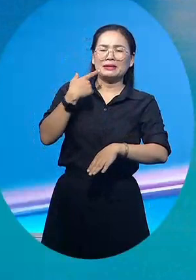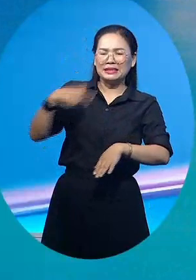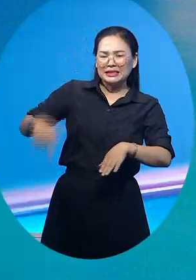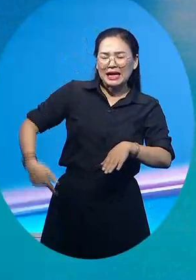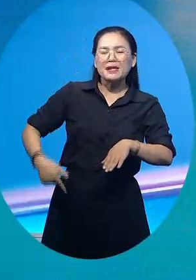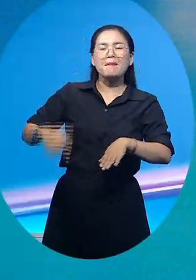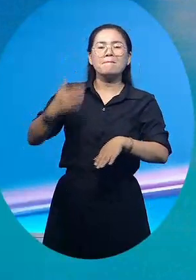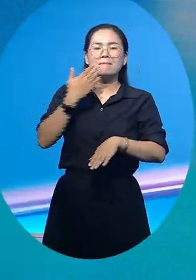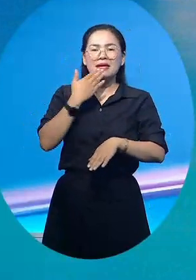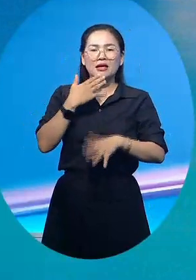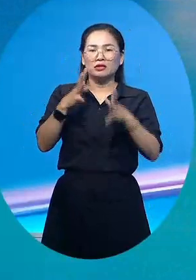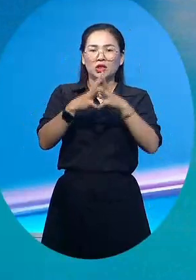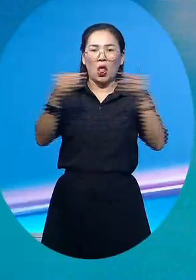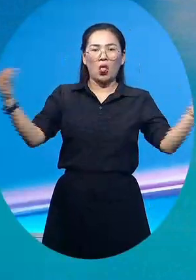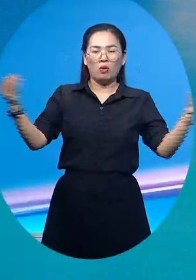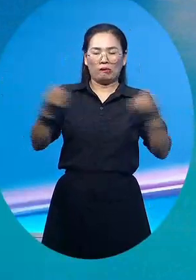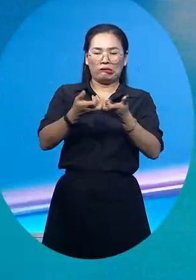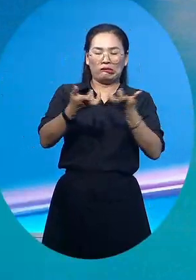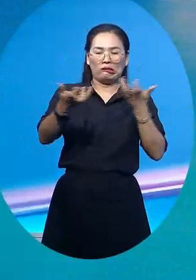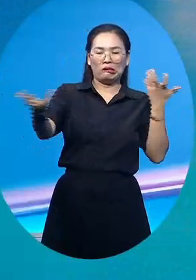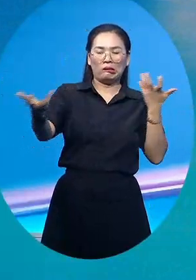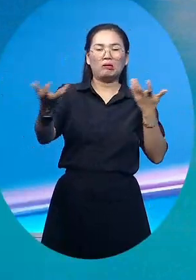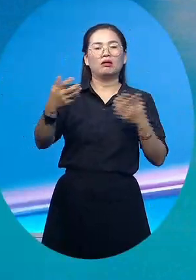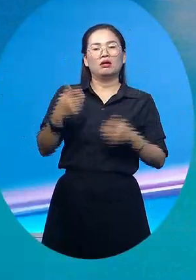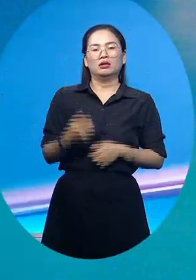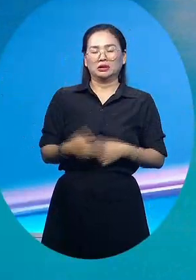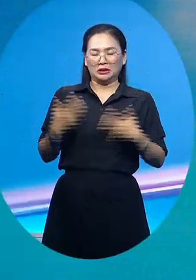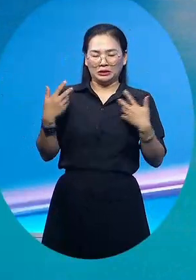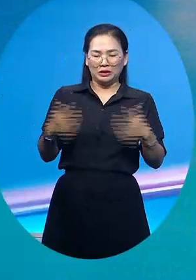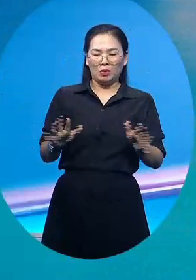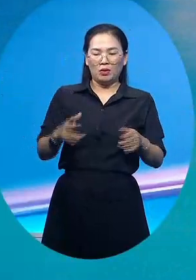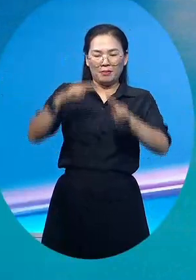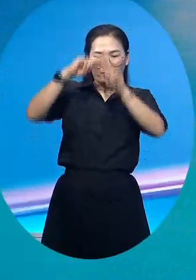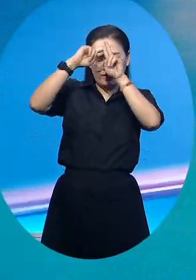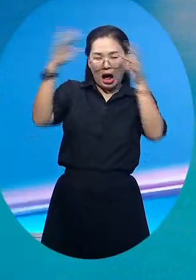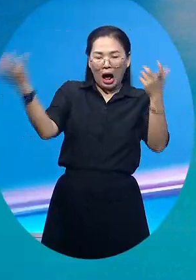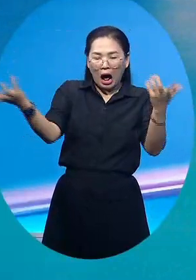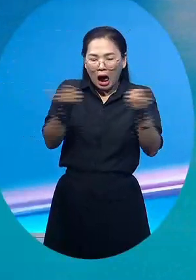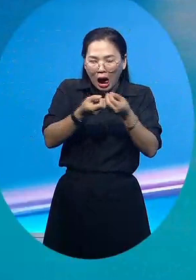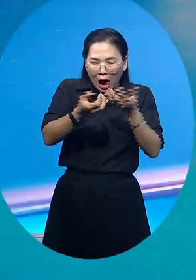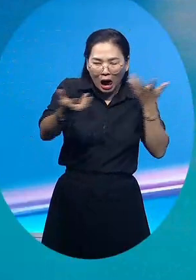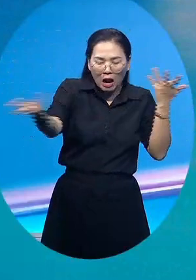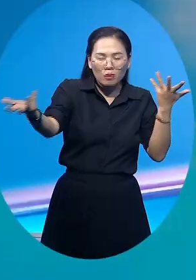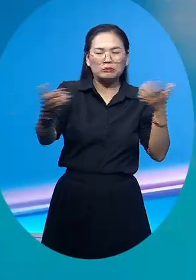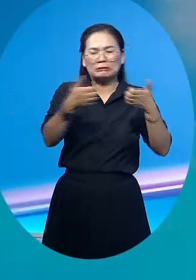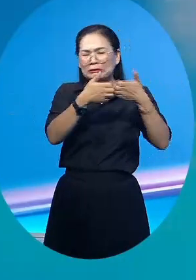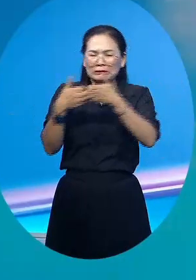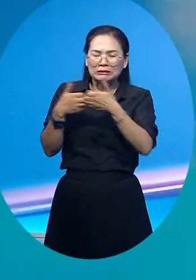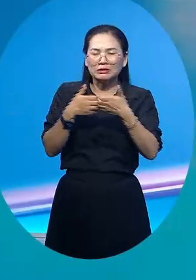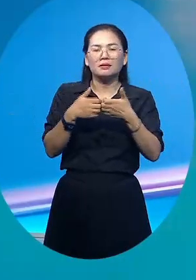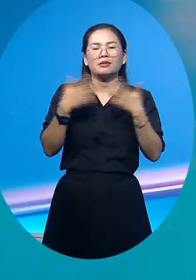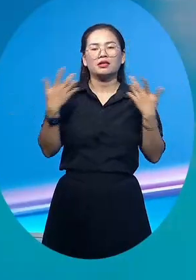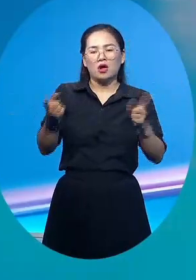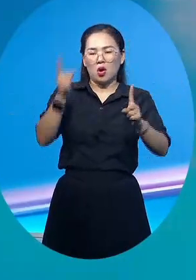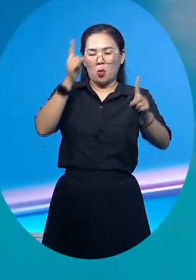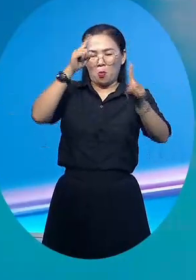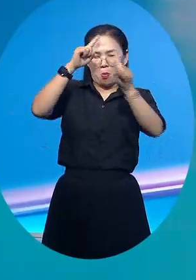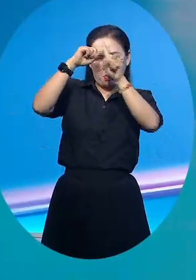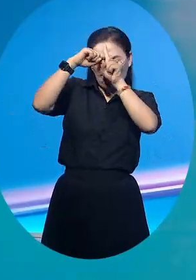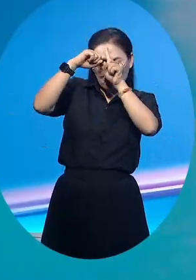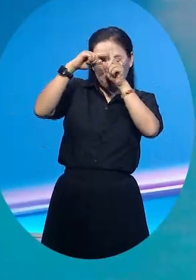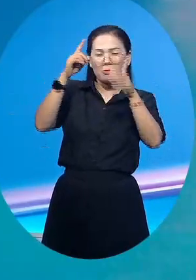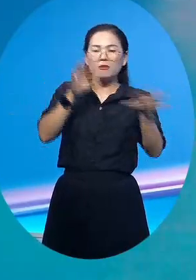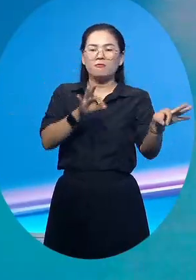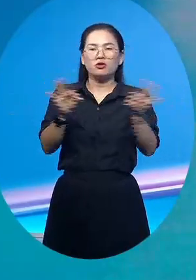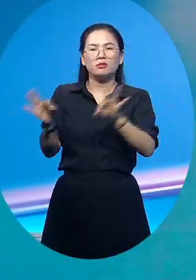hướng tăng cao nhiều trường hợp bệnh diễn tiến nặng gây áp lực lên hệ thống y tế ngành y tế thành phố Hồ Chí Minh đã chủ động triển khai nhiều phương án ứng